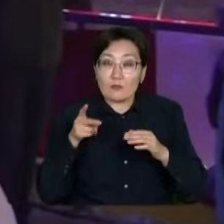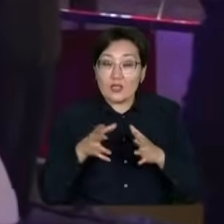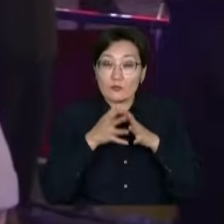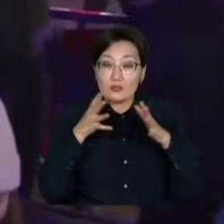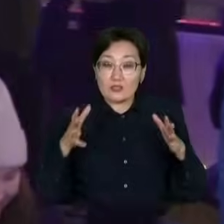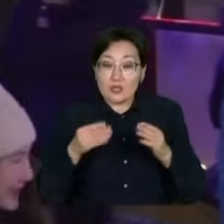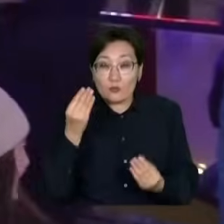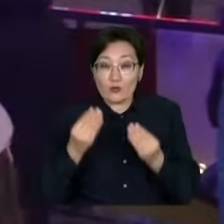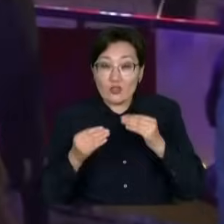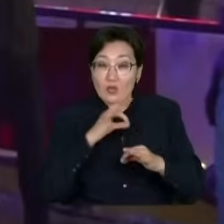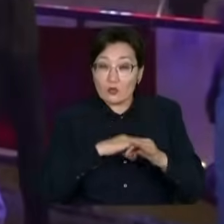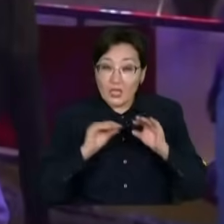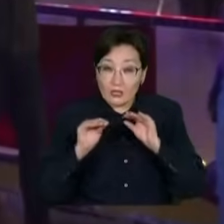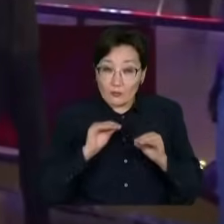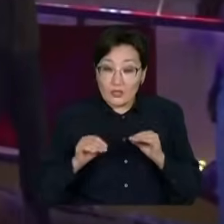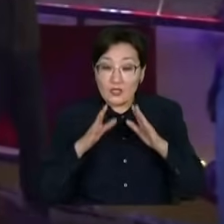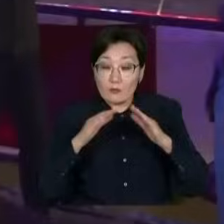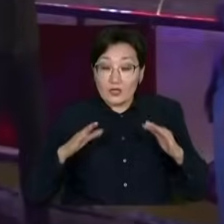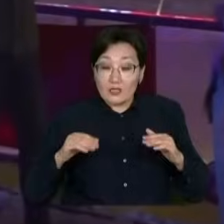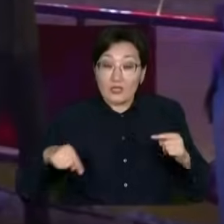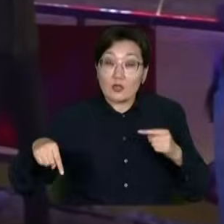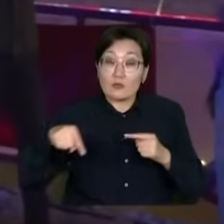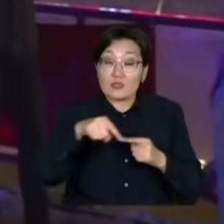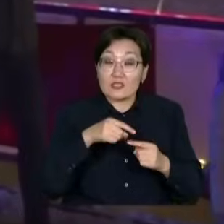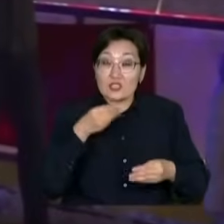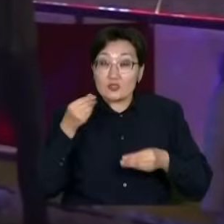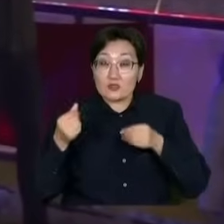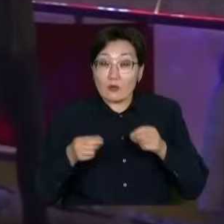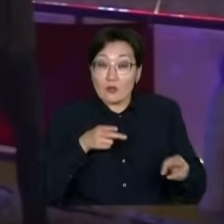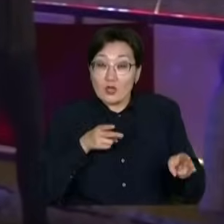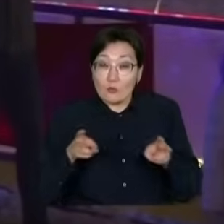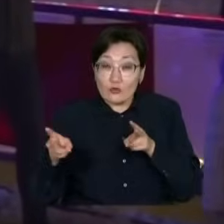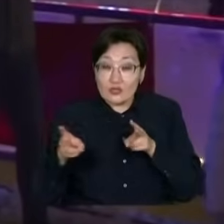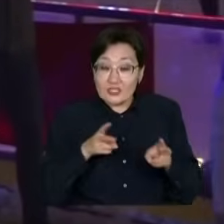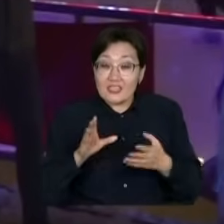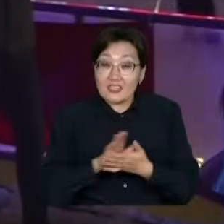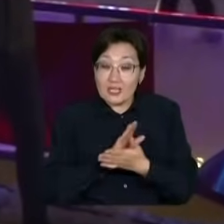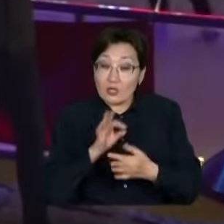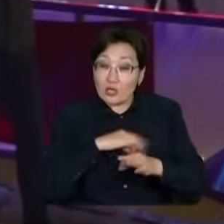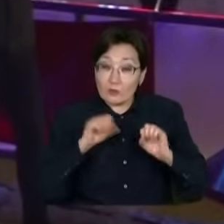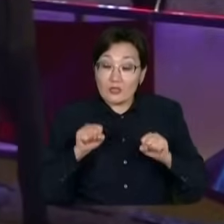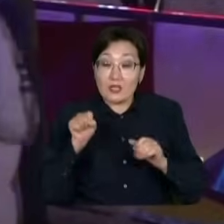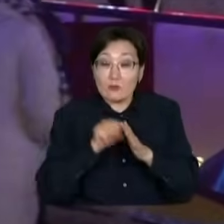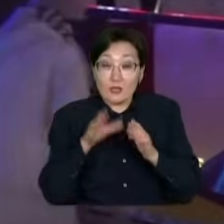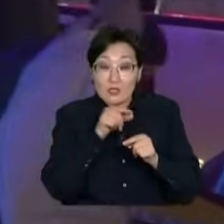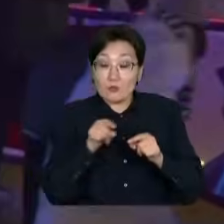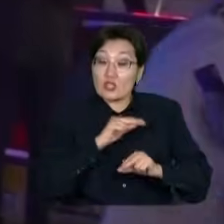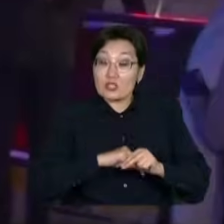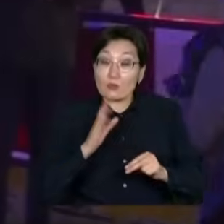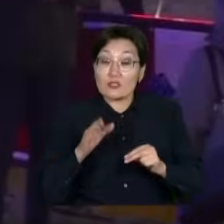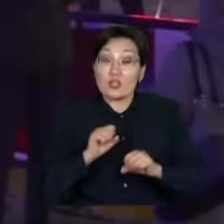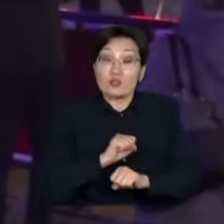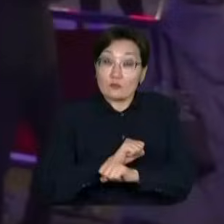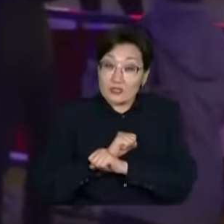астам ойыншық қолданылған. Шырша айналасына жасақталған жасанды мұз айдыны тегін. Қыс мезгілі бойына жұмыс істейді.